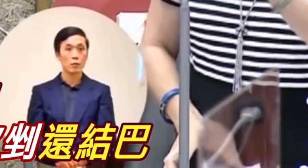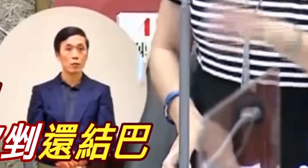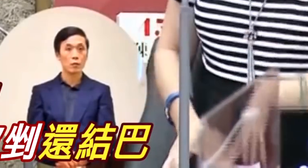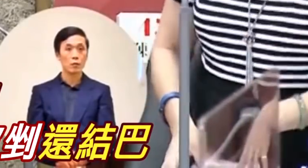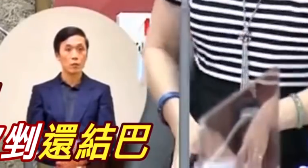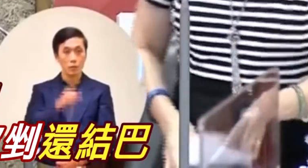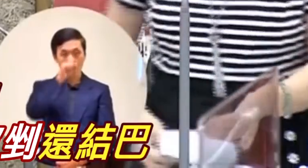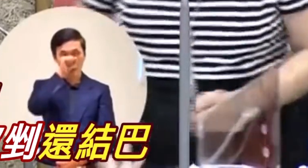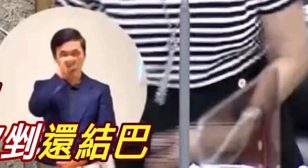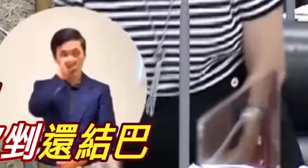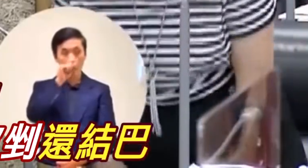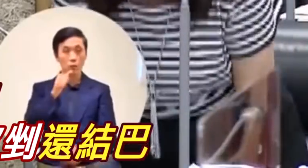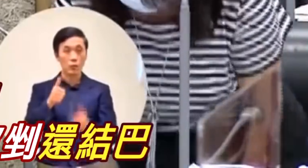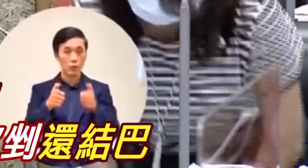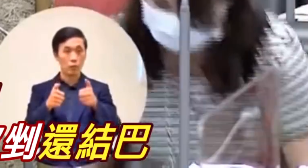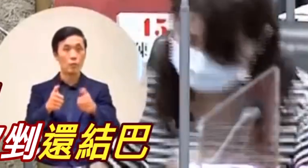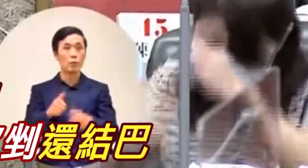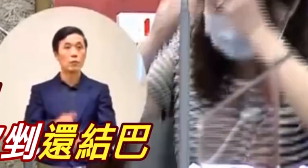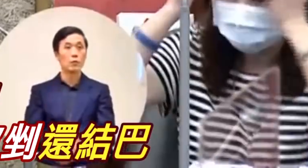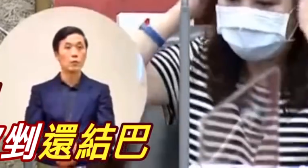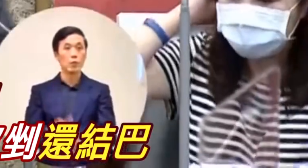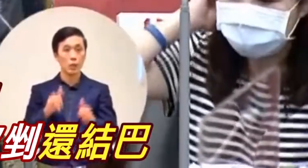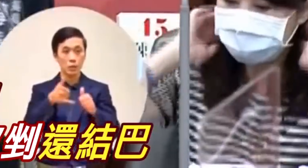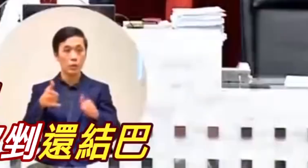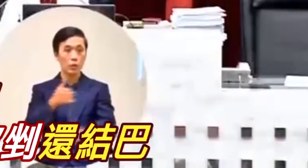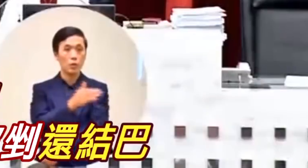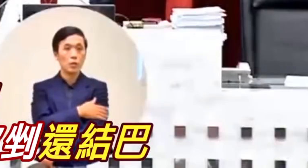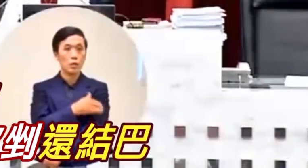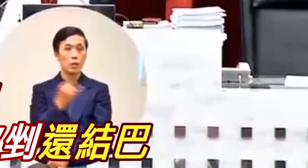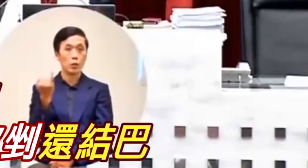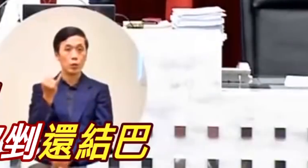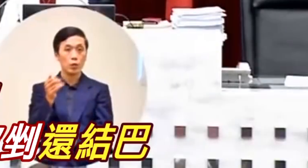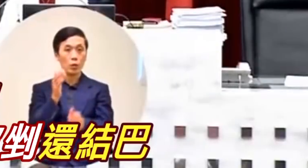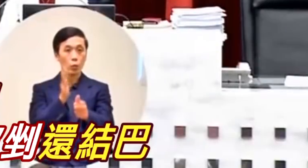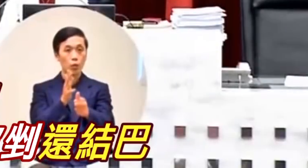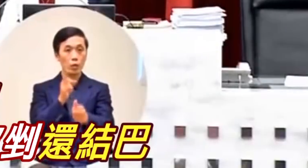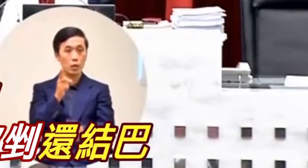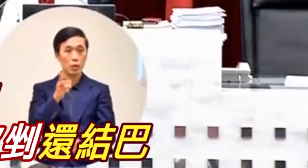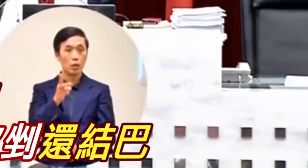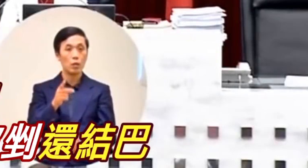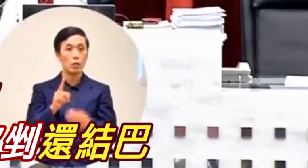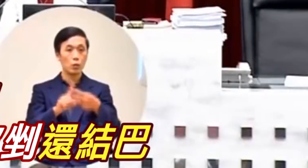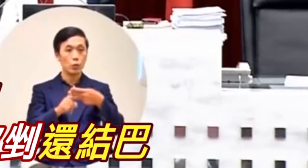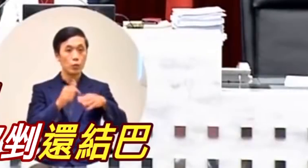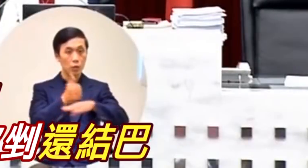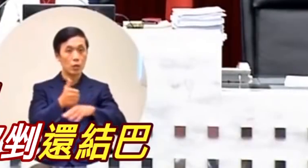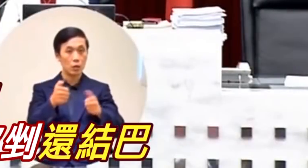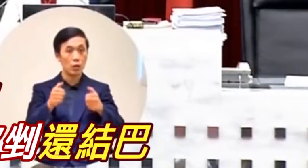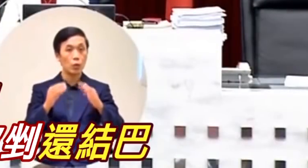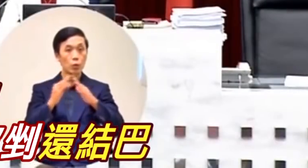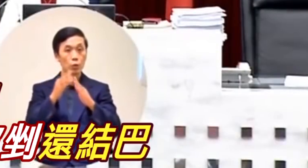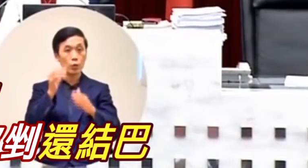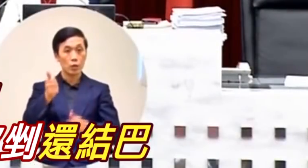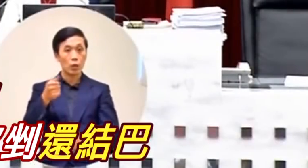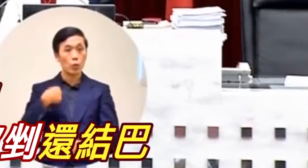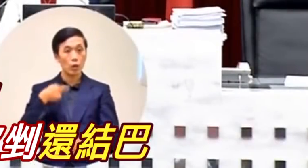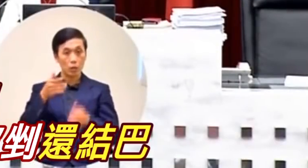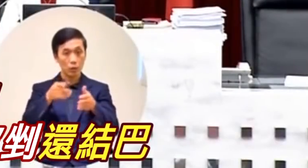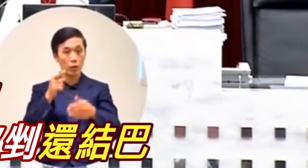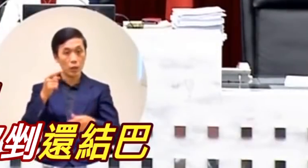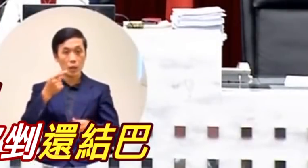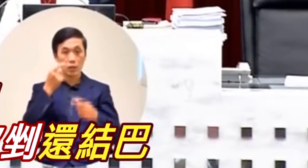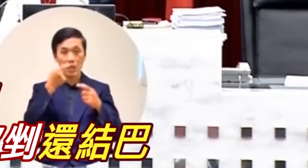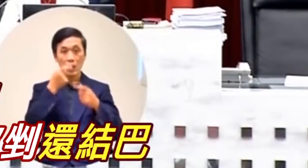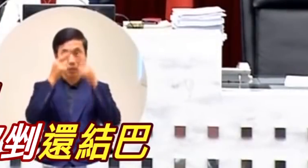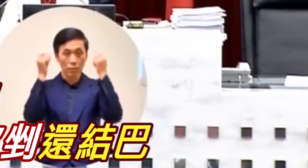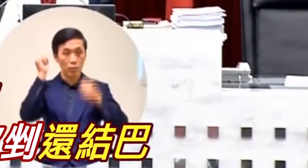好的，好的，谢谢。 好，陈美雅议员二次发言。 谢主席，局长，本席要跟你抗议。旧